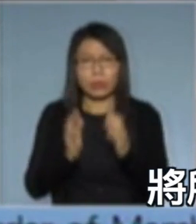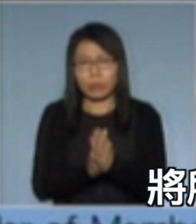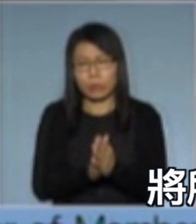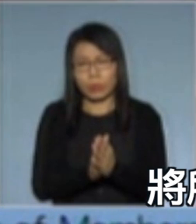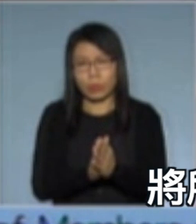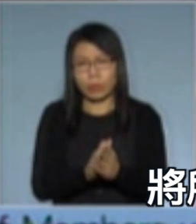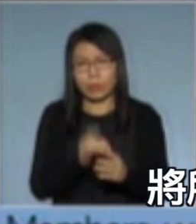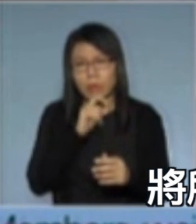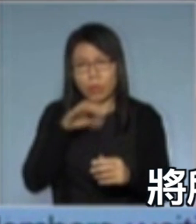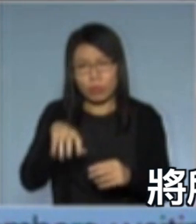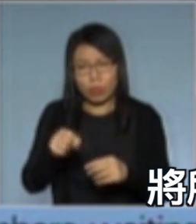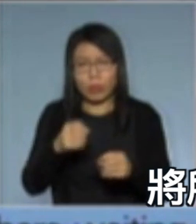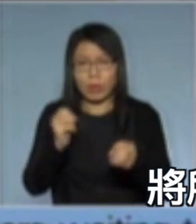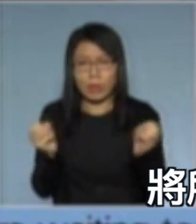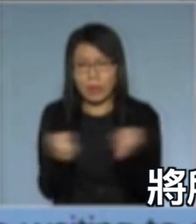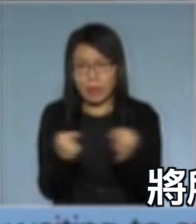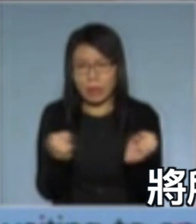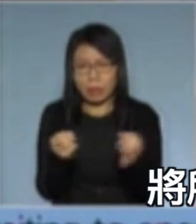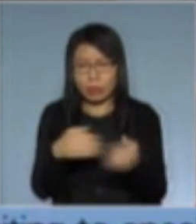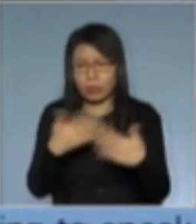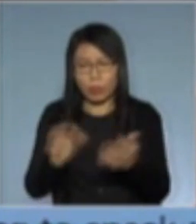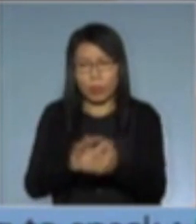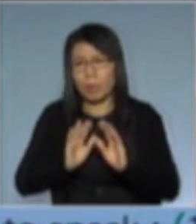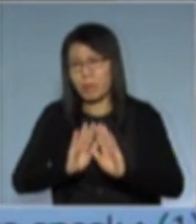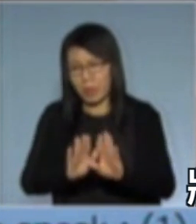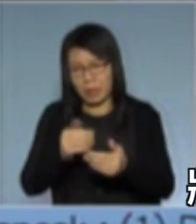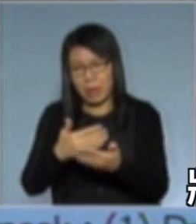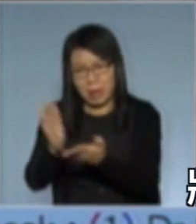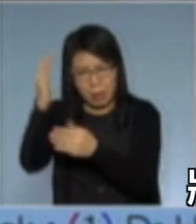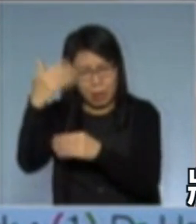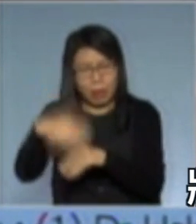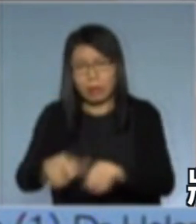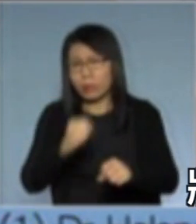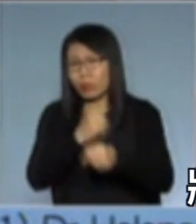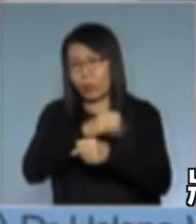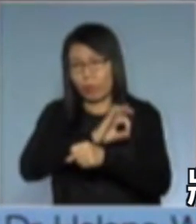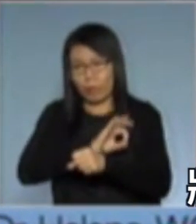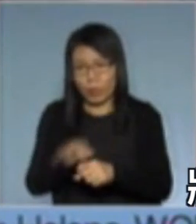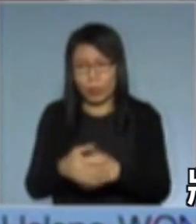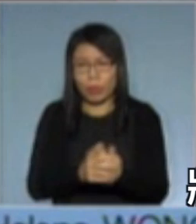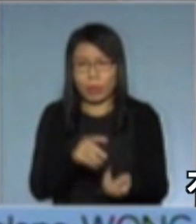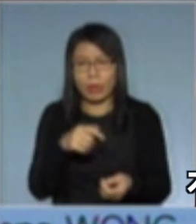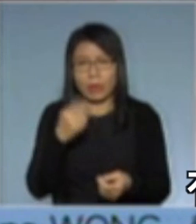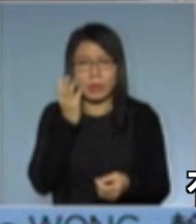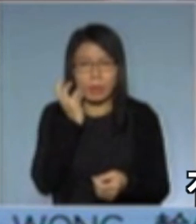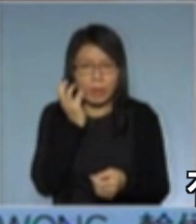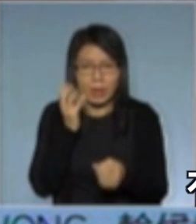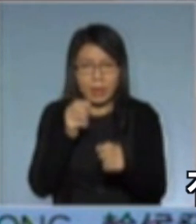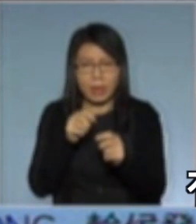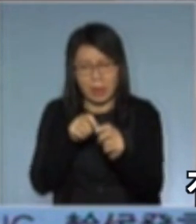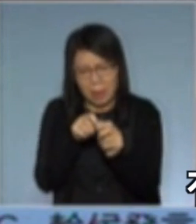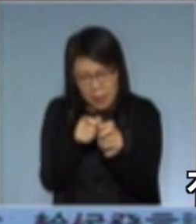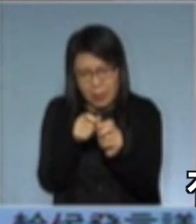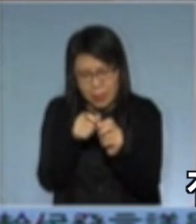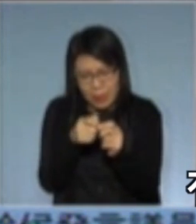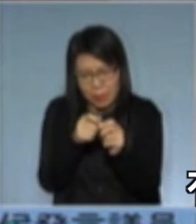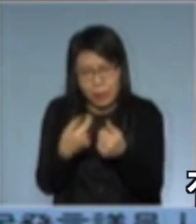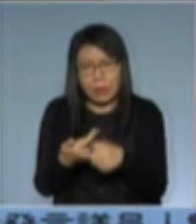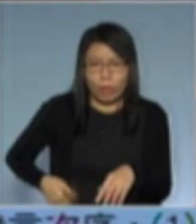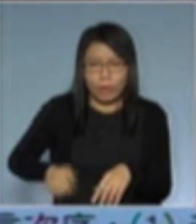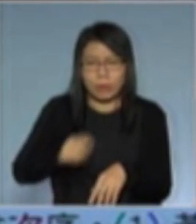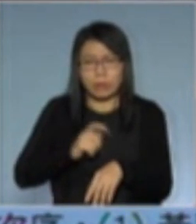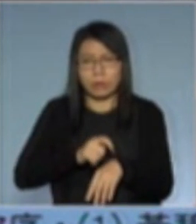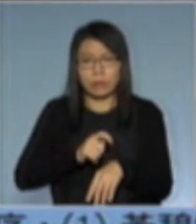辯論所謂 flood out 曬，推走曬，冇得做啦。所以一粒米喺度微挑咁耐呀，有咩監察政府嘅時間可能